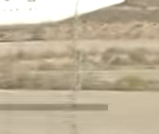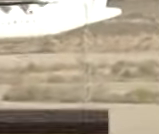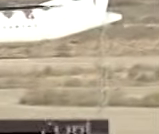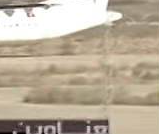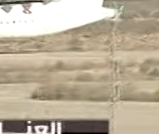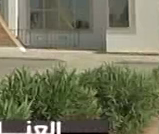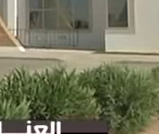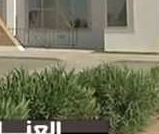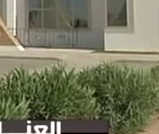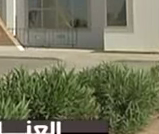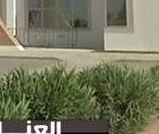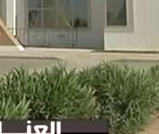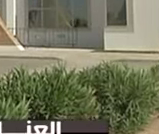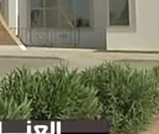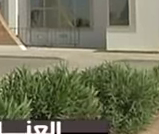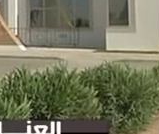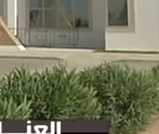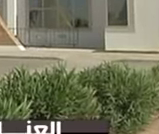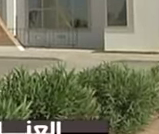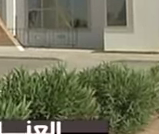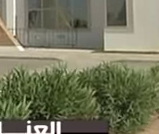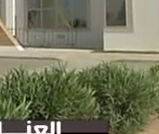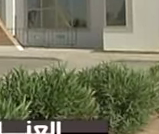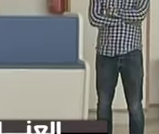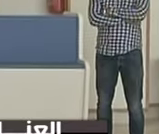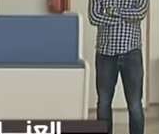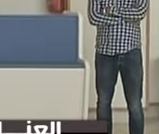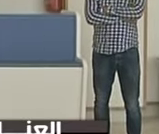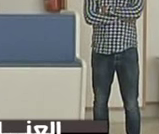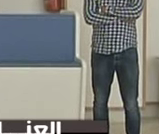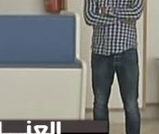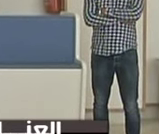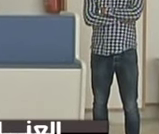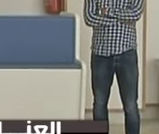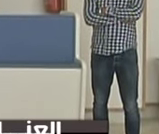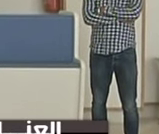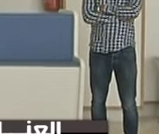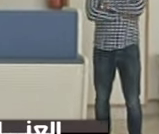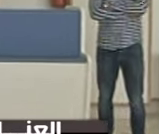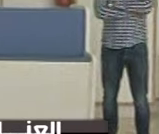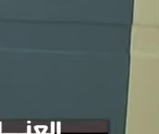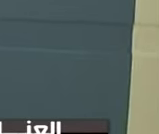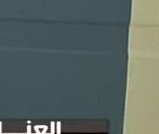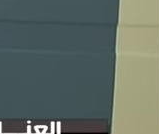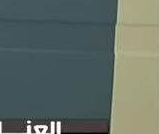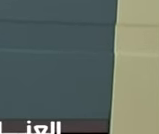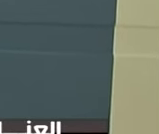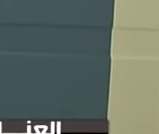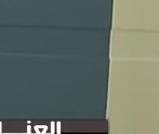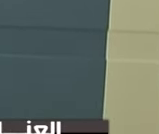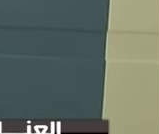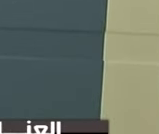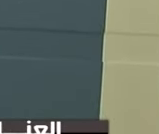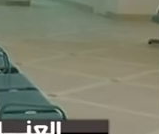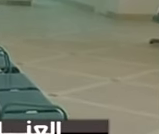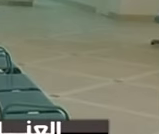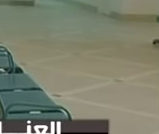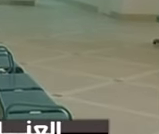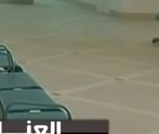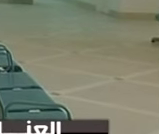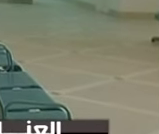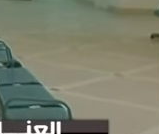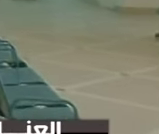البحث في إمكانات تطوير نشاط مطار جابس مطمطة حتى يكون رافداً للتنمية الاقتصادية والاستثمار بالجهة.